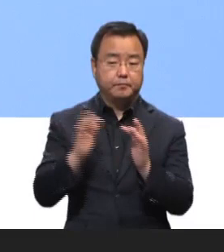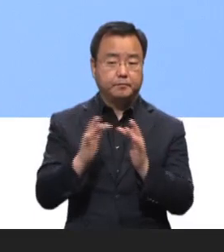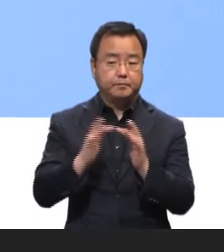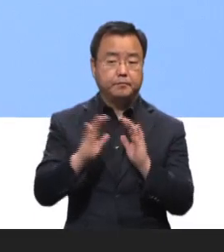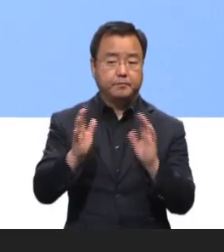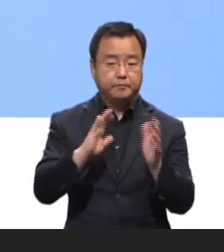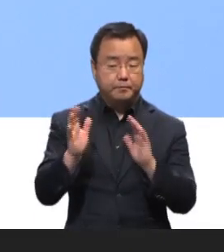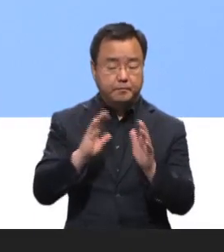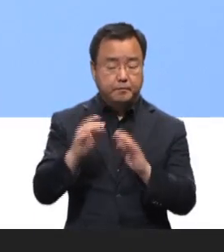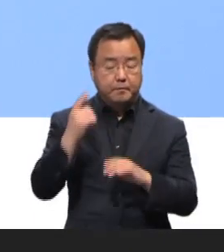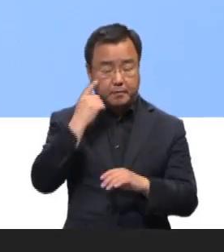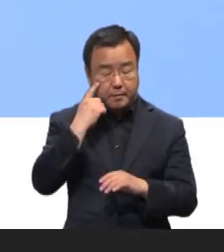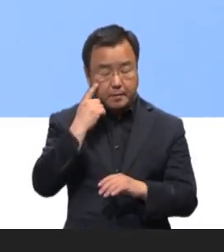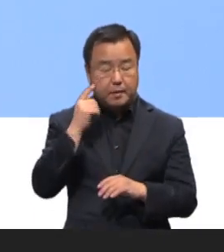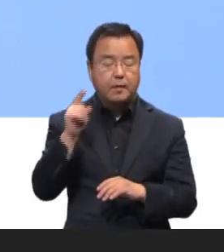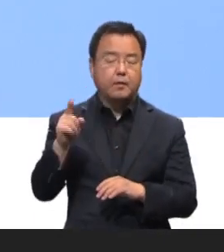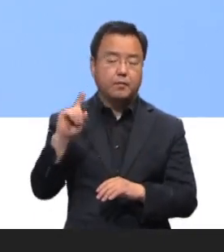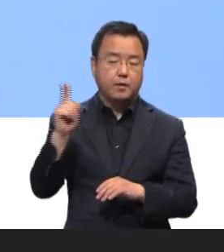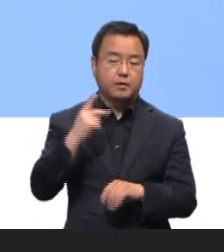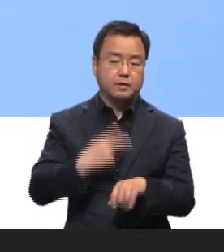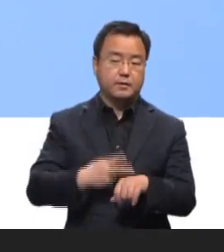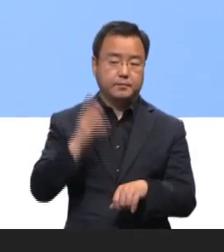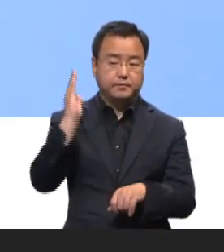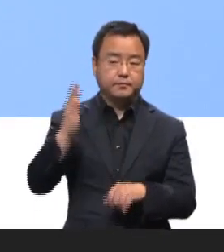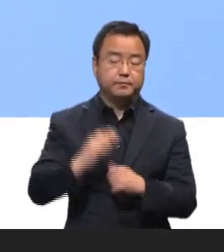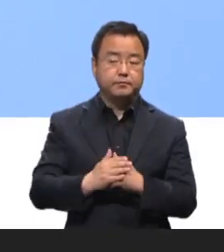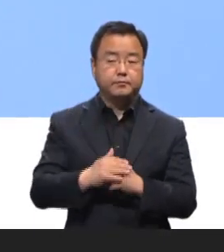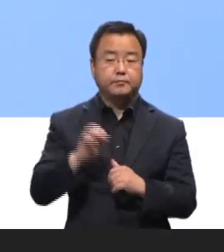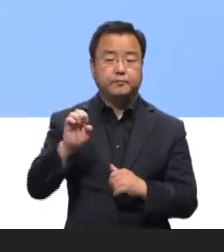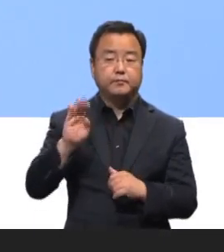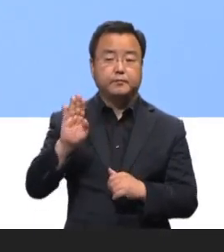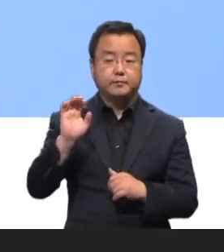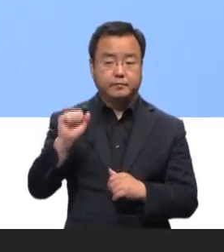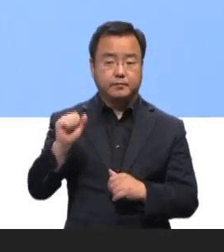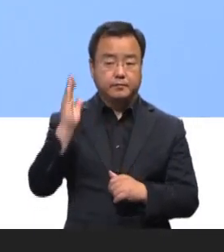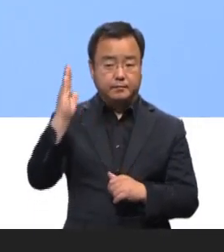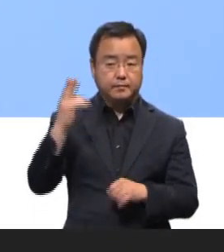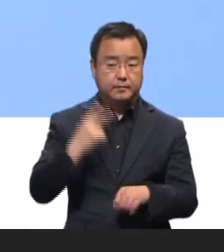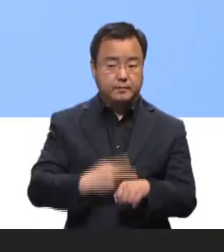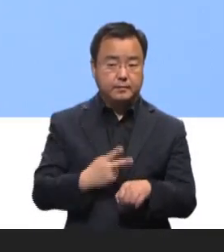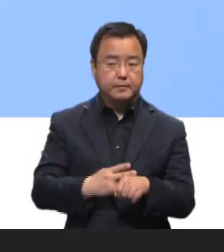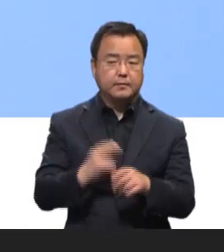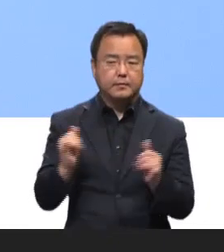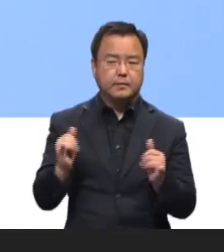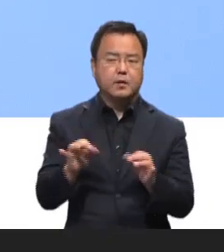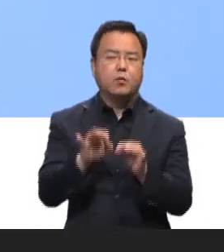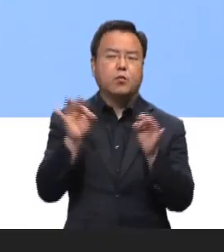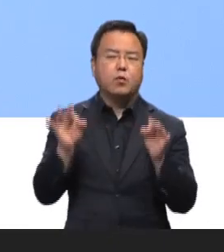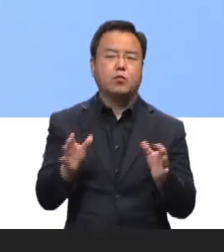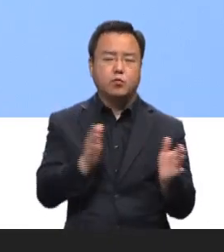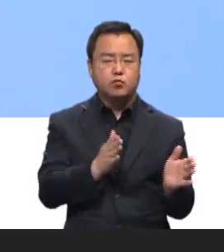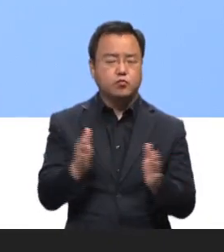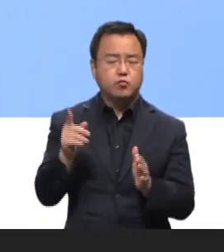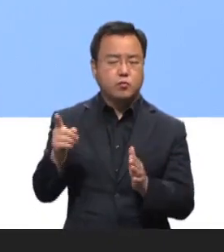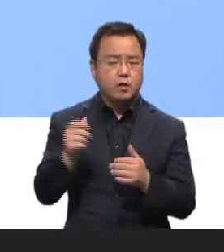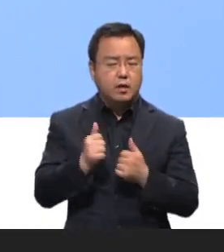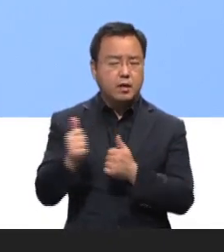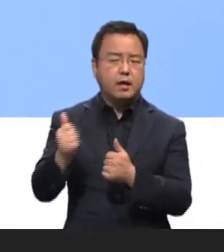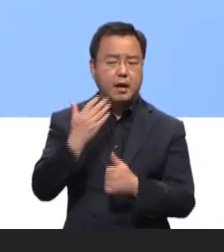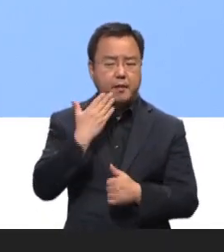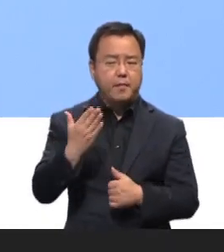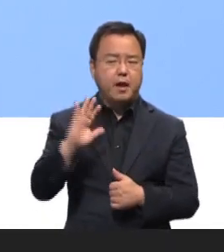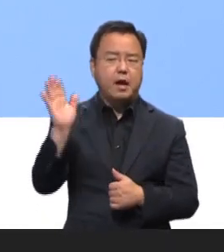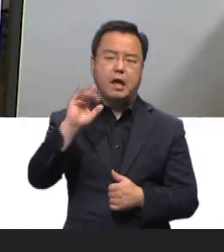가봤더니 어떤 선생님께서 이런 말씀을 하셨습니다 솔직히 ebs 강의 강사 분들 오랫동안 준비 하시는 분들인데 그 퀄리티를 따라 진주 어렵기도